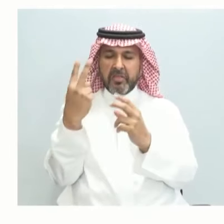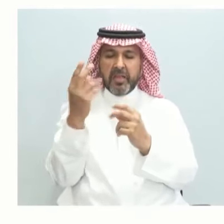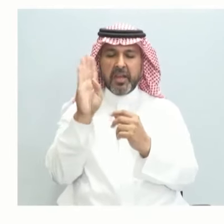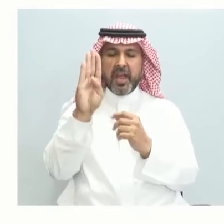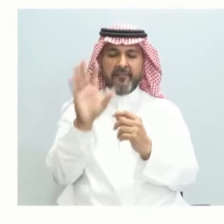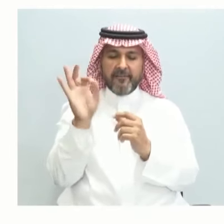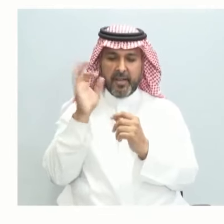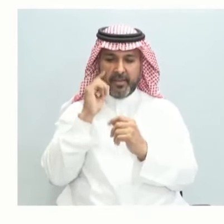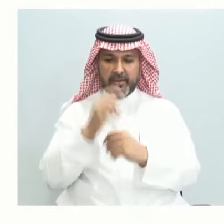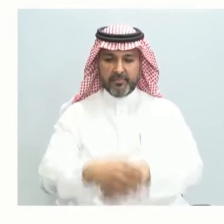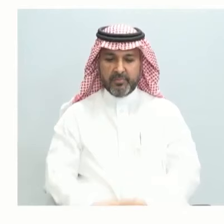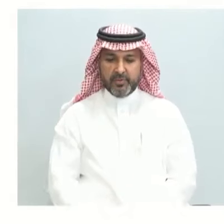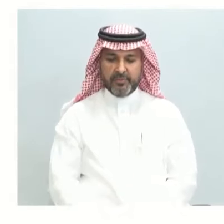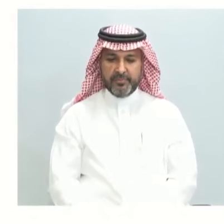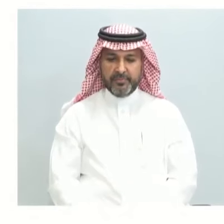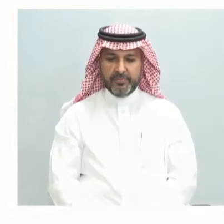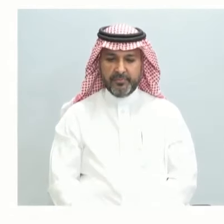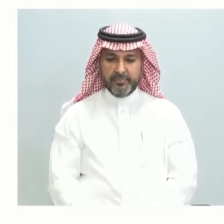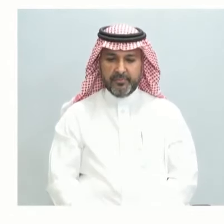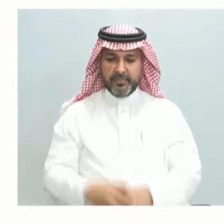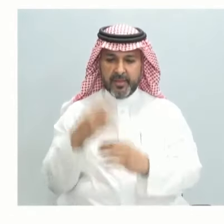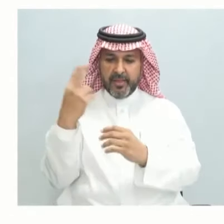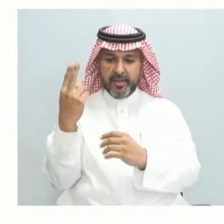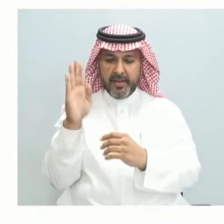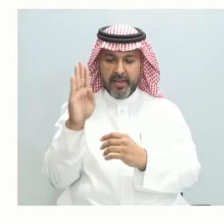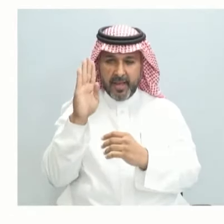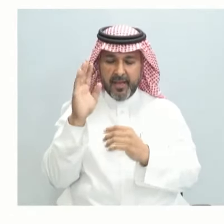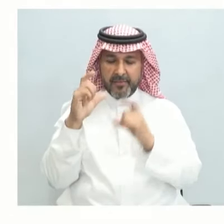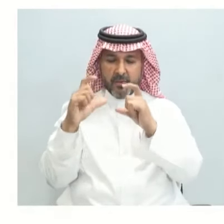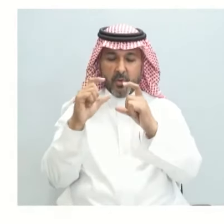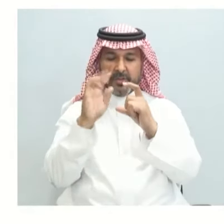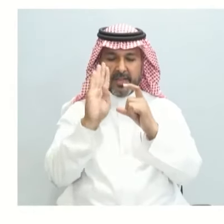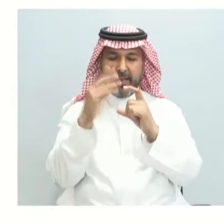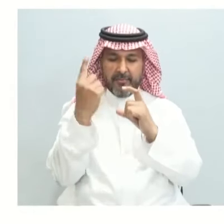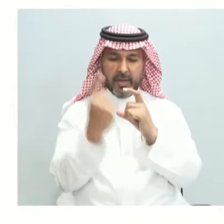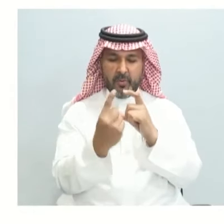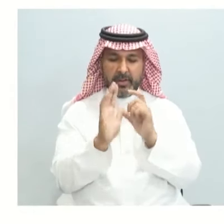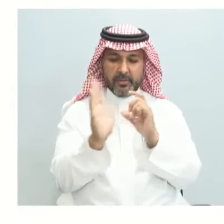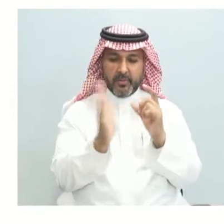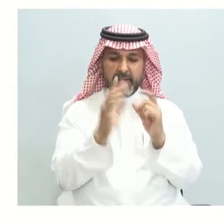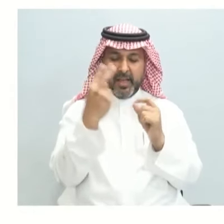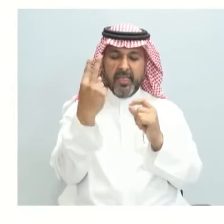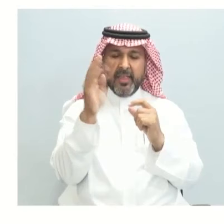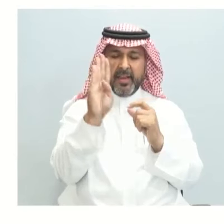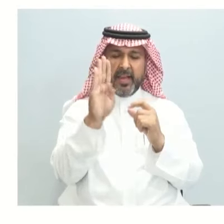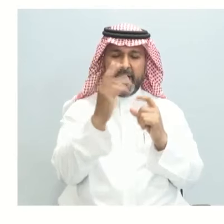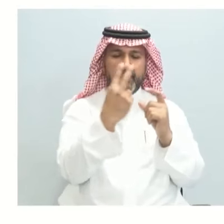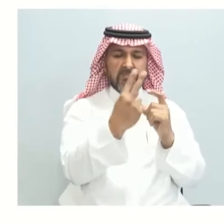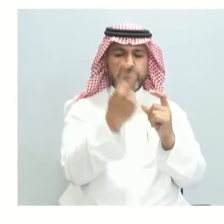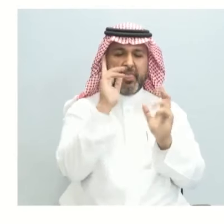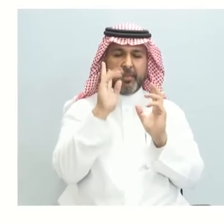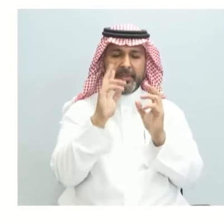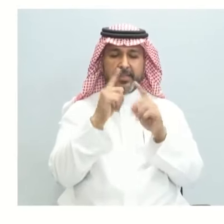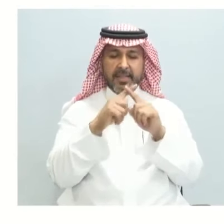البواقي الان كيف يمكن ايجادها اثنين كاف تربيع عباره عن اثنين كاف مضروبه في كاف